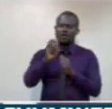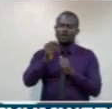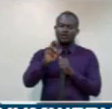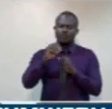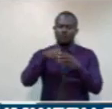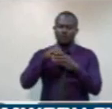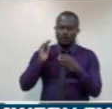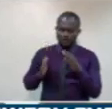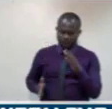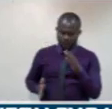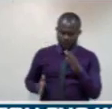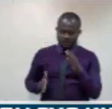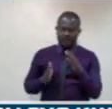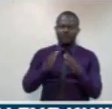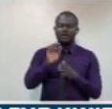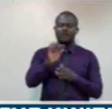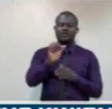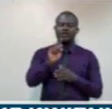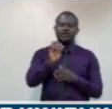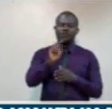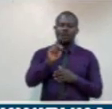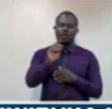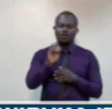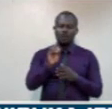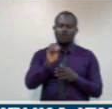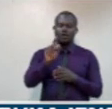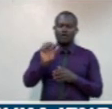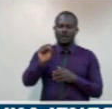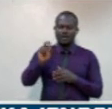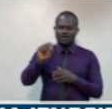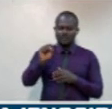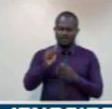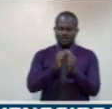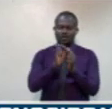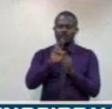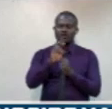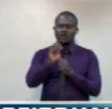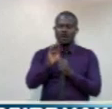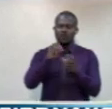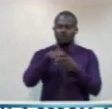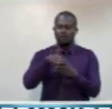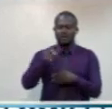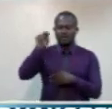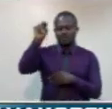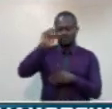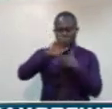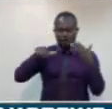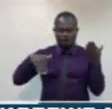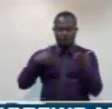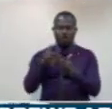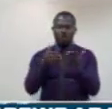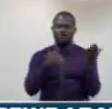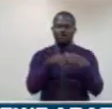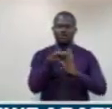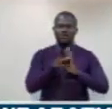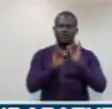Huye ya Gikonko Kansi na Mamba muri Gisagara ndetse no Ruramba muri Nyaruguru yose iri muri gahunda ya guma mu